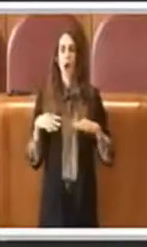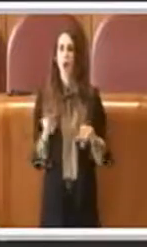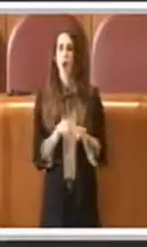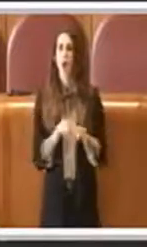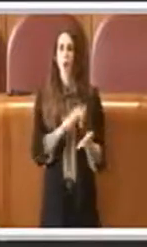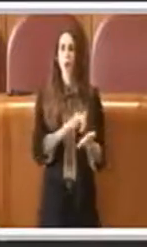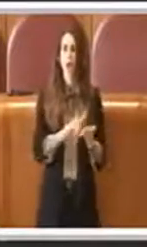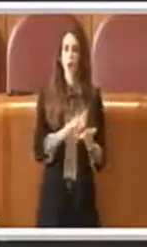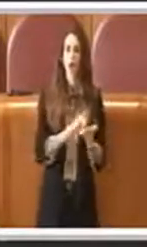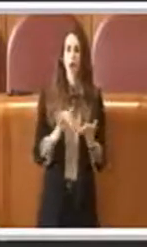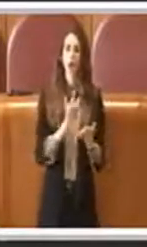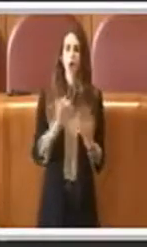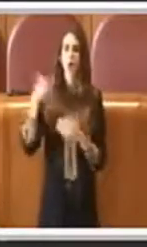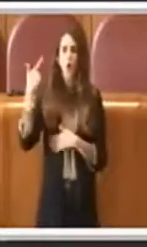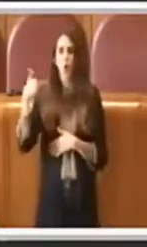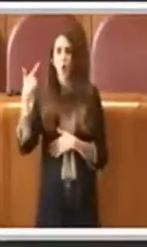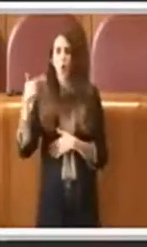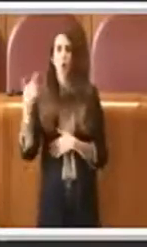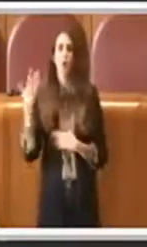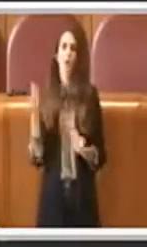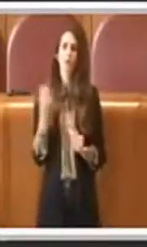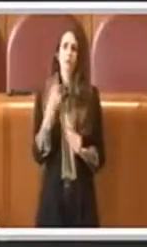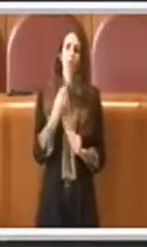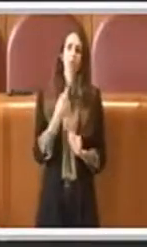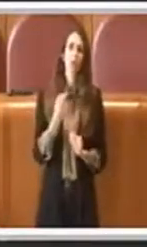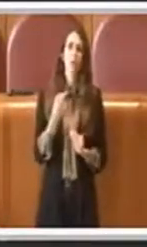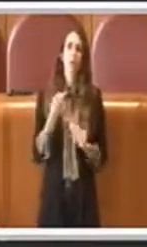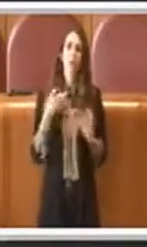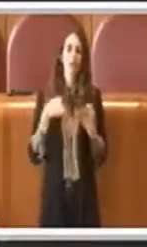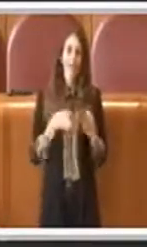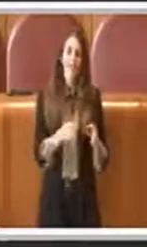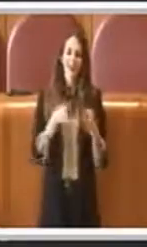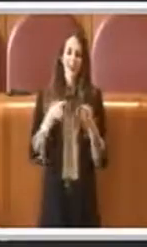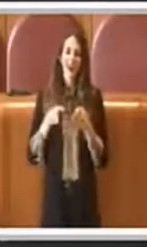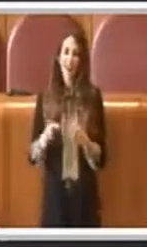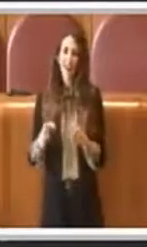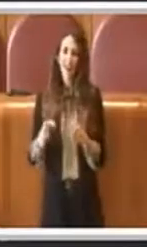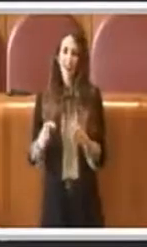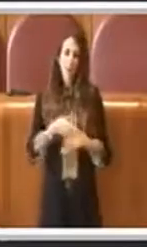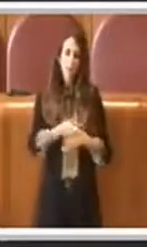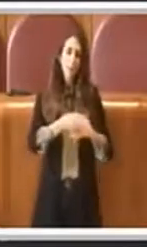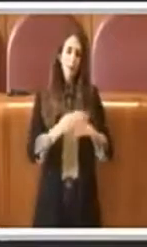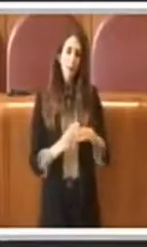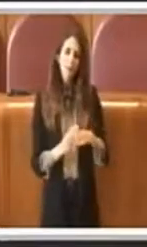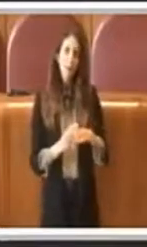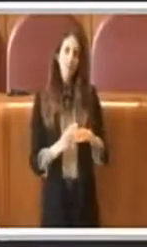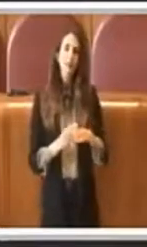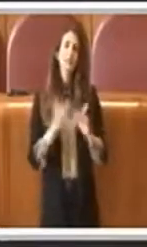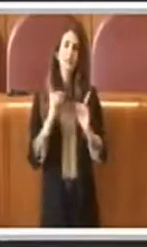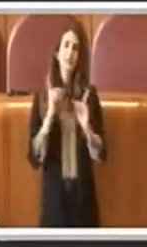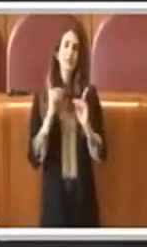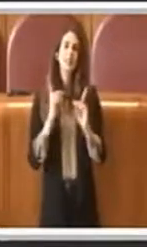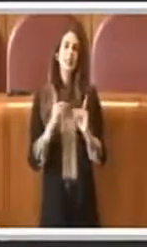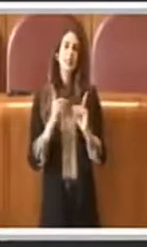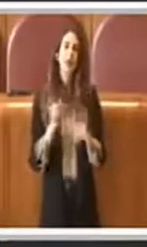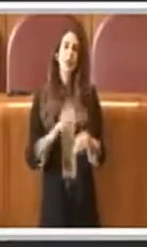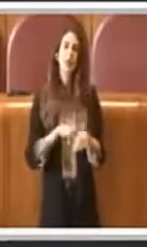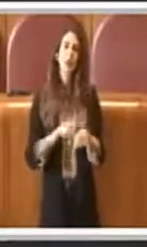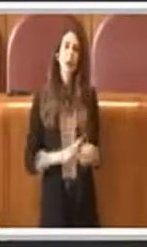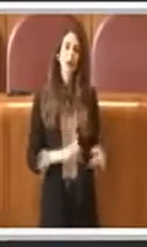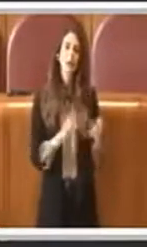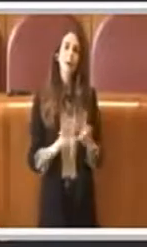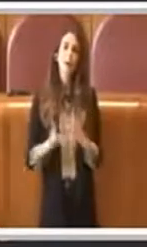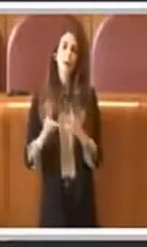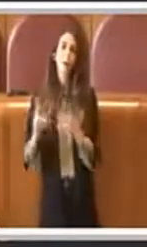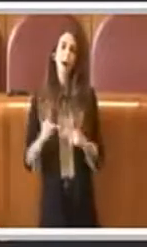si tratta di parti di strade in cui in determinate fasce orarie si consente